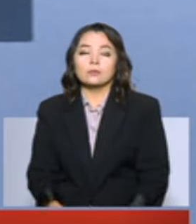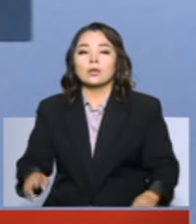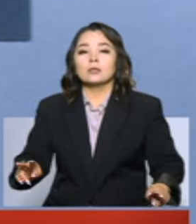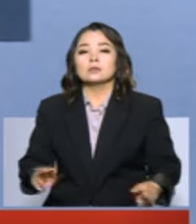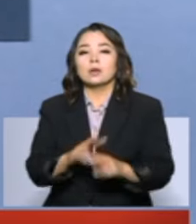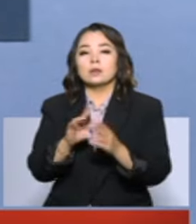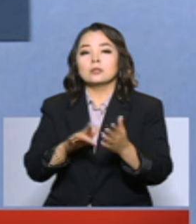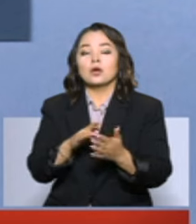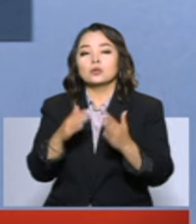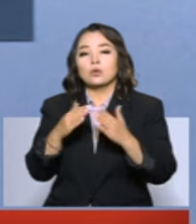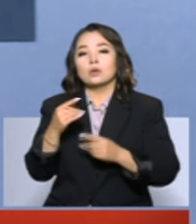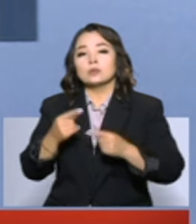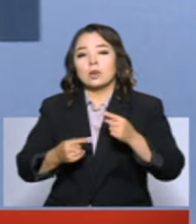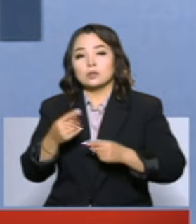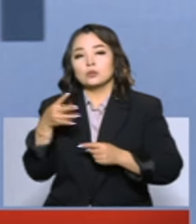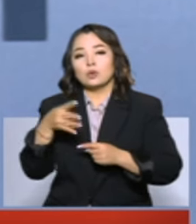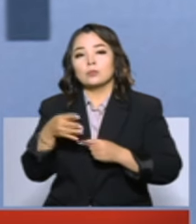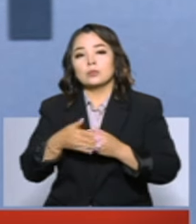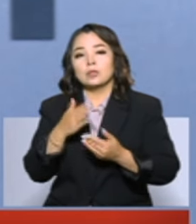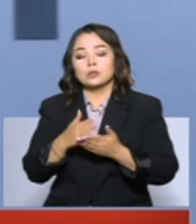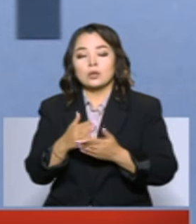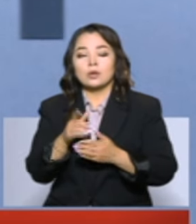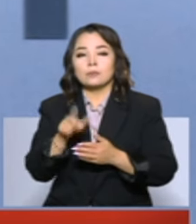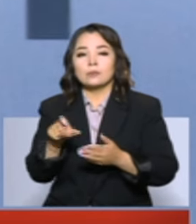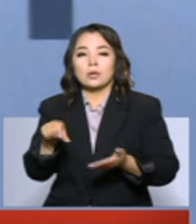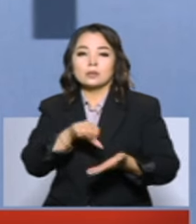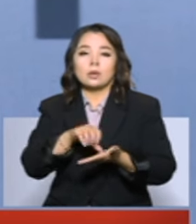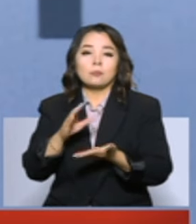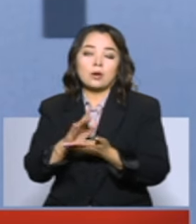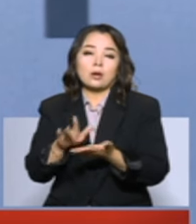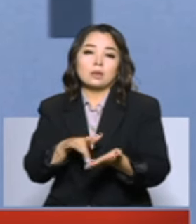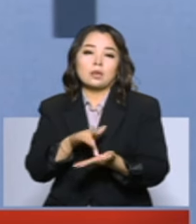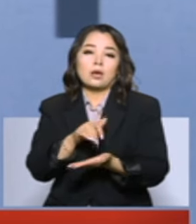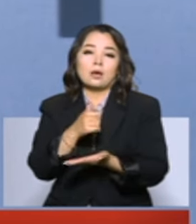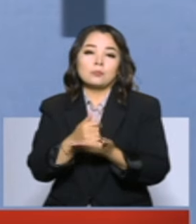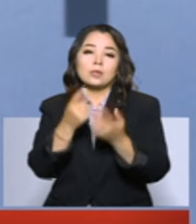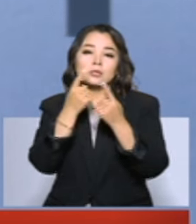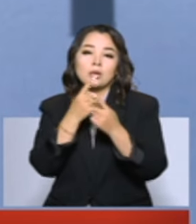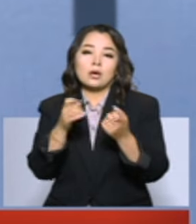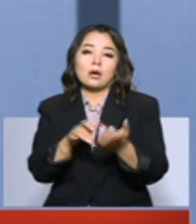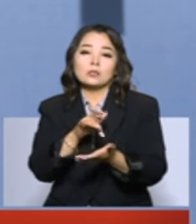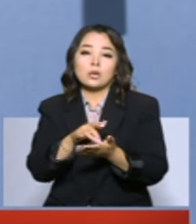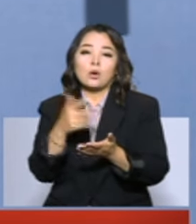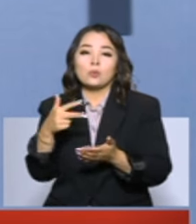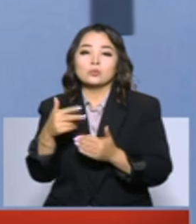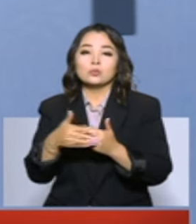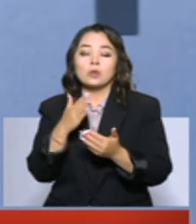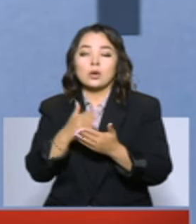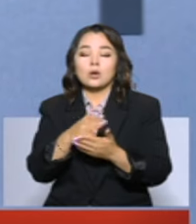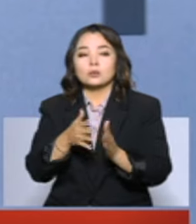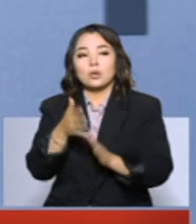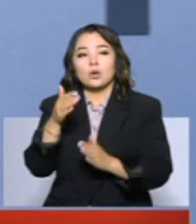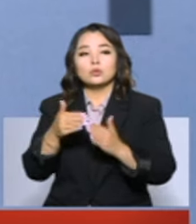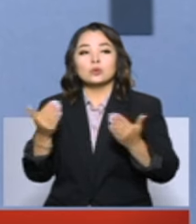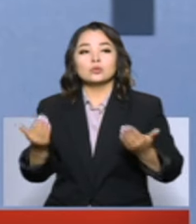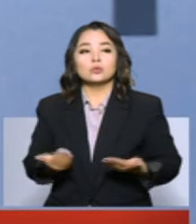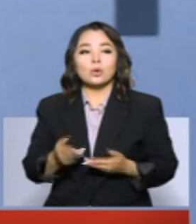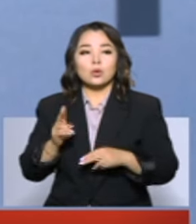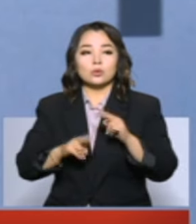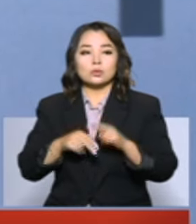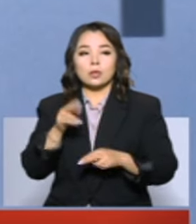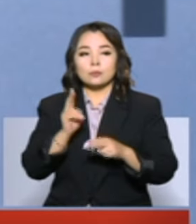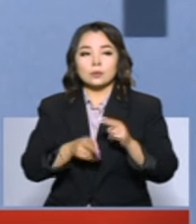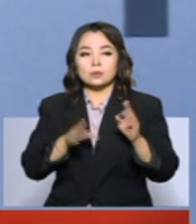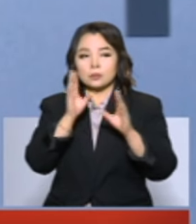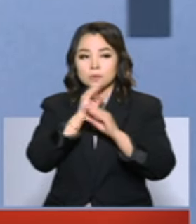Астанада үйін даулаған 4000-нан астам үлескер бар. Қала әкімдігінің дерегінше шаһарда 30-ға жуық көпқабатты тұрғын үйдің құрылысы бітпей